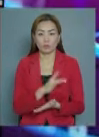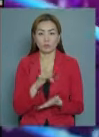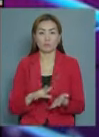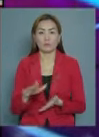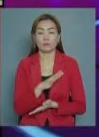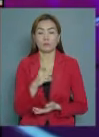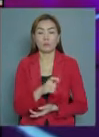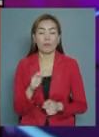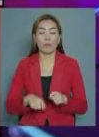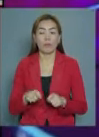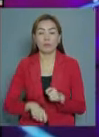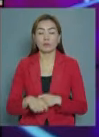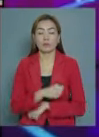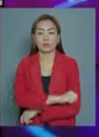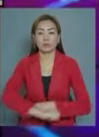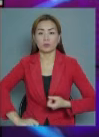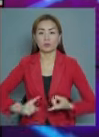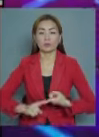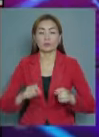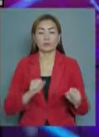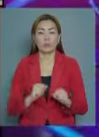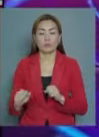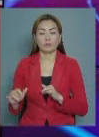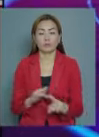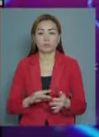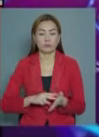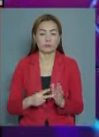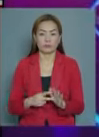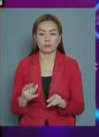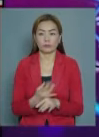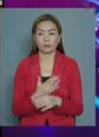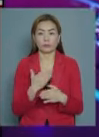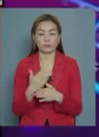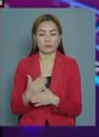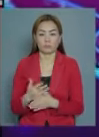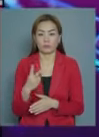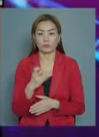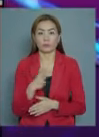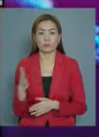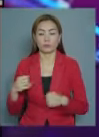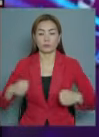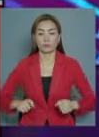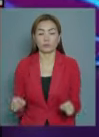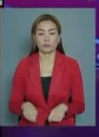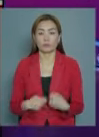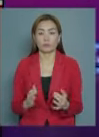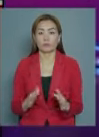аумағында жүргізіліп жатқан мигранттарға қатысты жедел профилактикалық іс-шараның алғашқы күнінде 200-ге жуық құқық бұзушылық тіркеліпті. Құжат